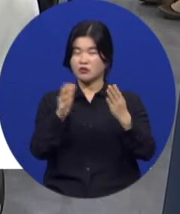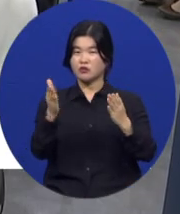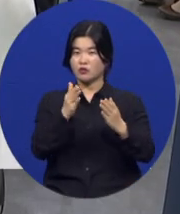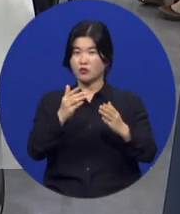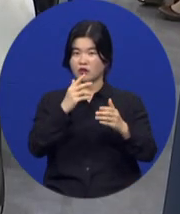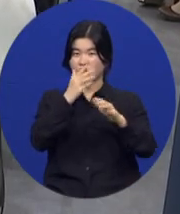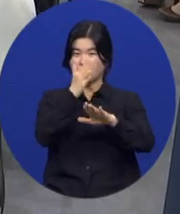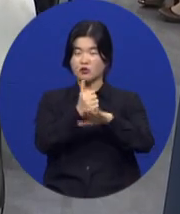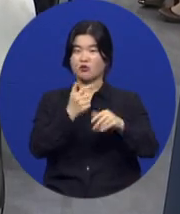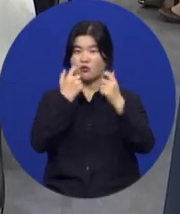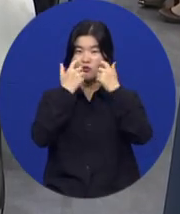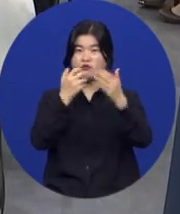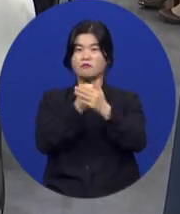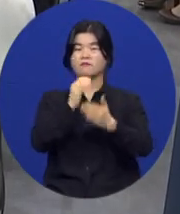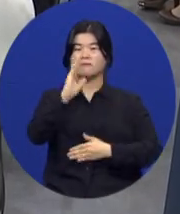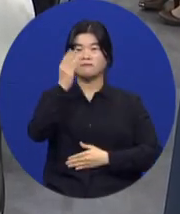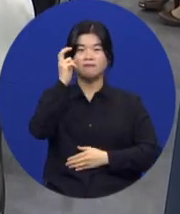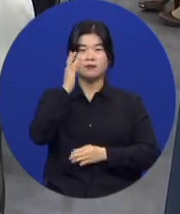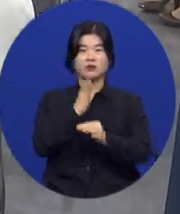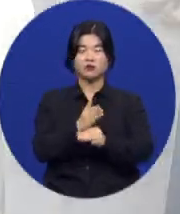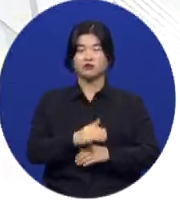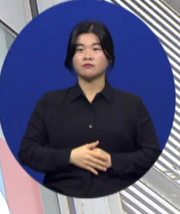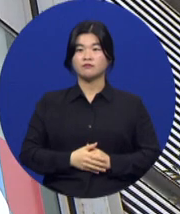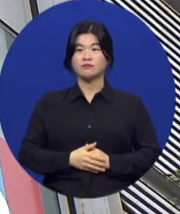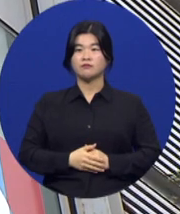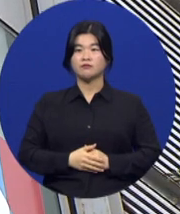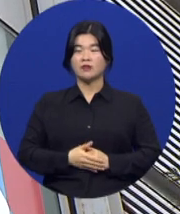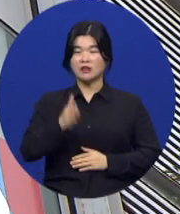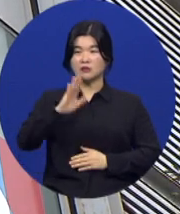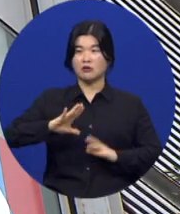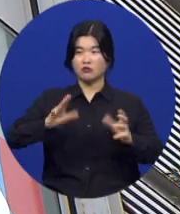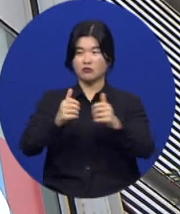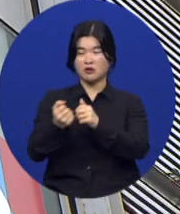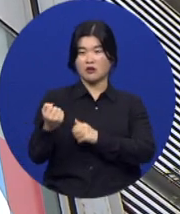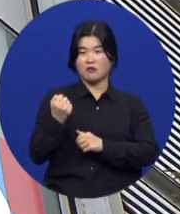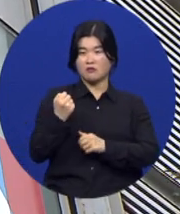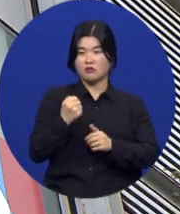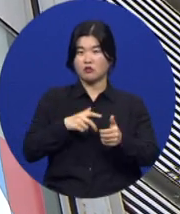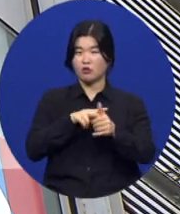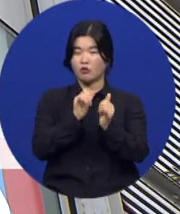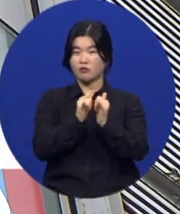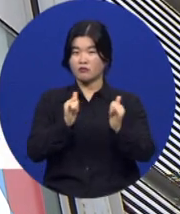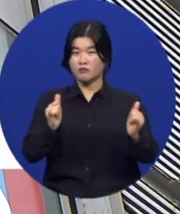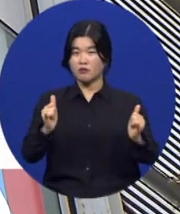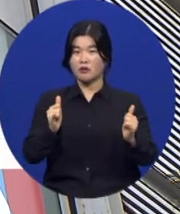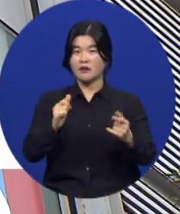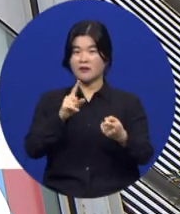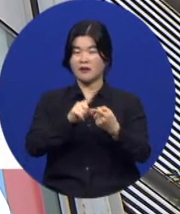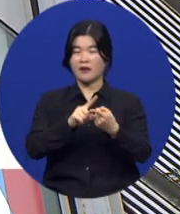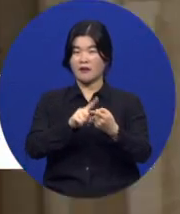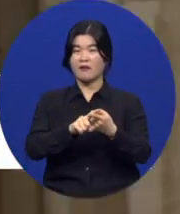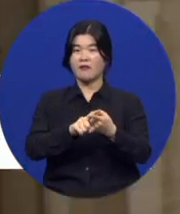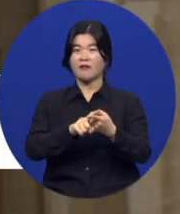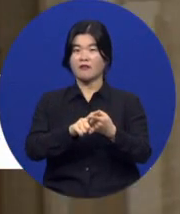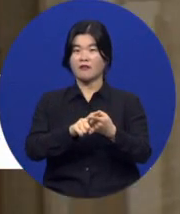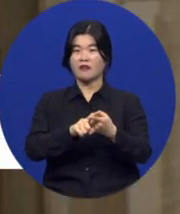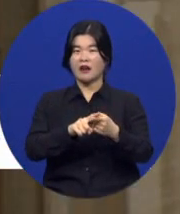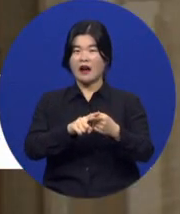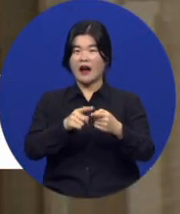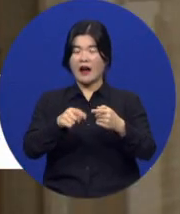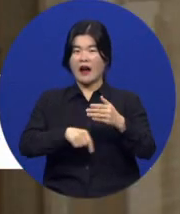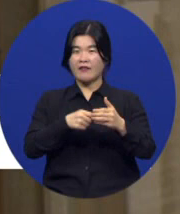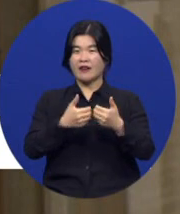후보를 결정할 것으로 예상됩니다 한편 국민의 힘은 도지사 선거 경선 후보 결정 이후 내부